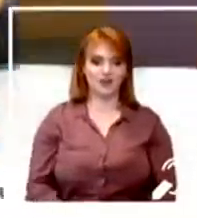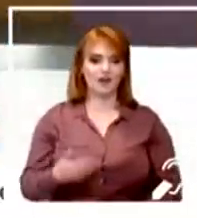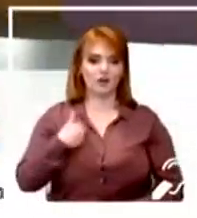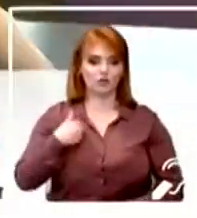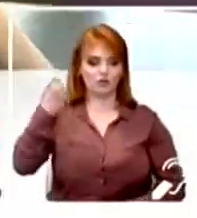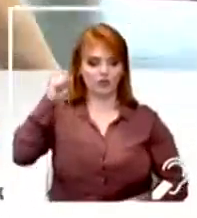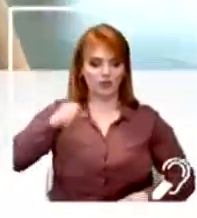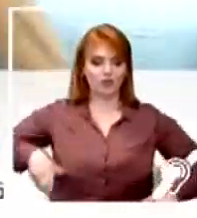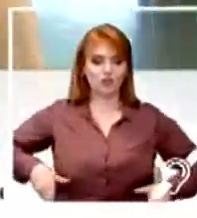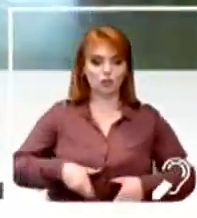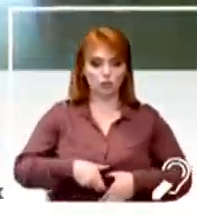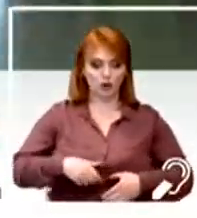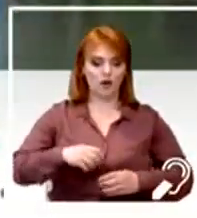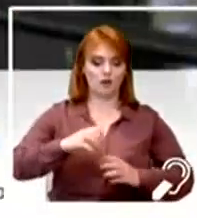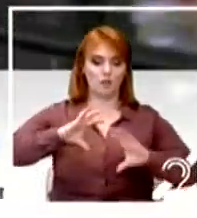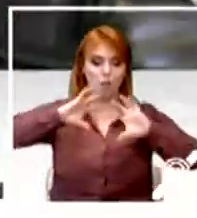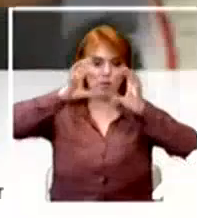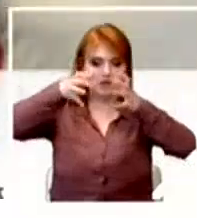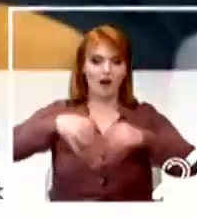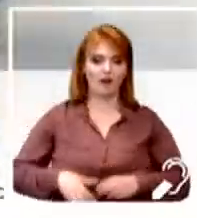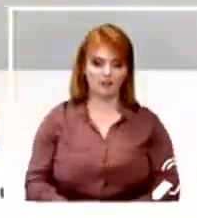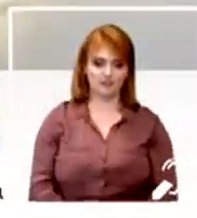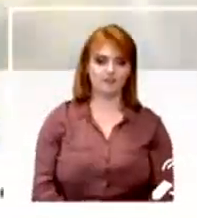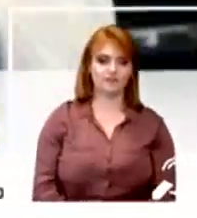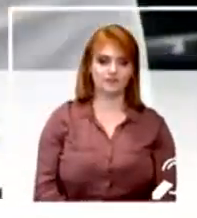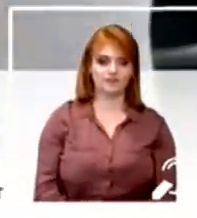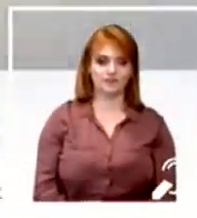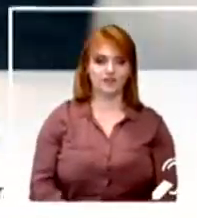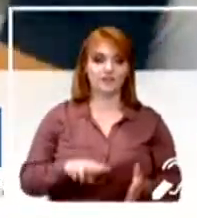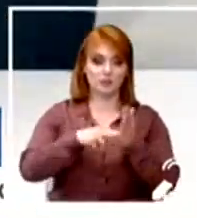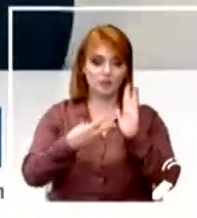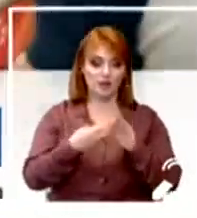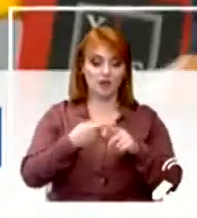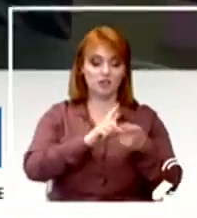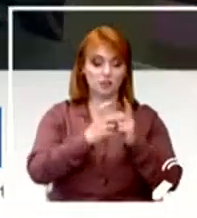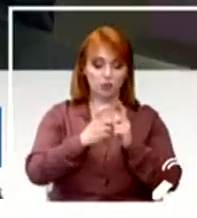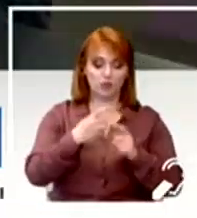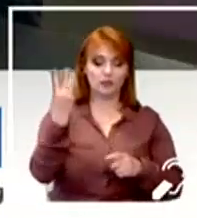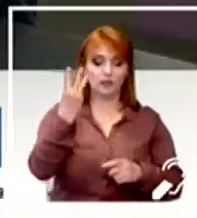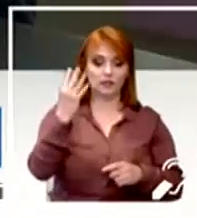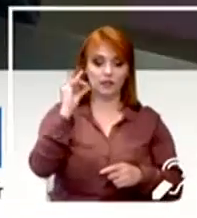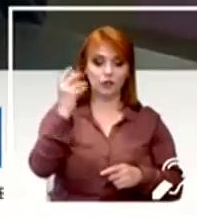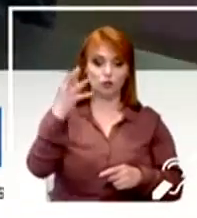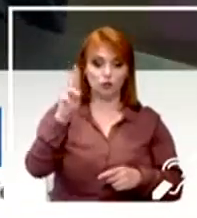dintre Valeriu Mircea și Roman Szymański este programată pe 3 iunie. Duelul se va disputa pe